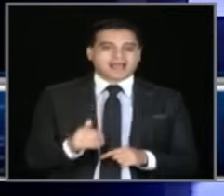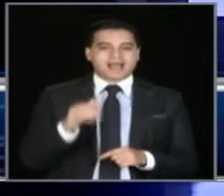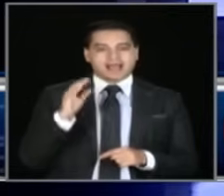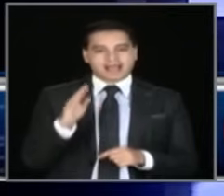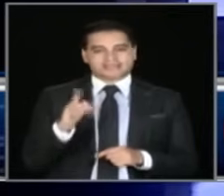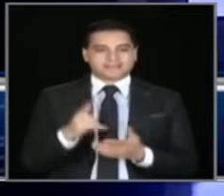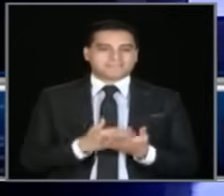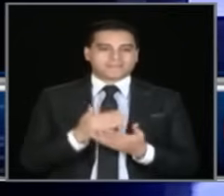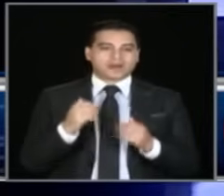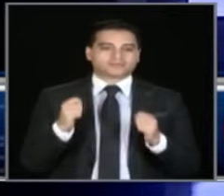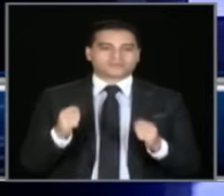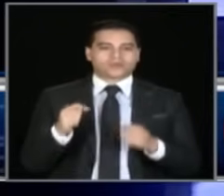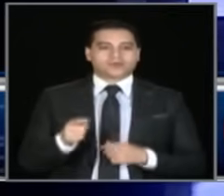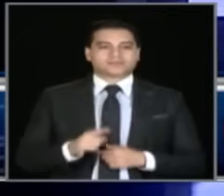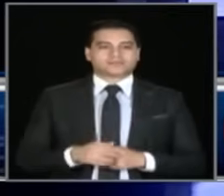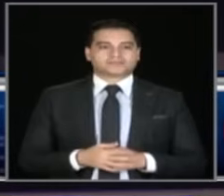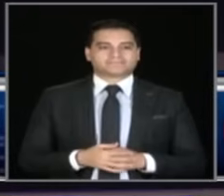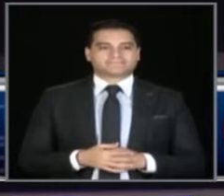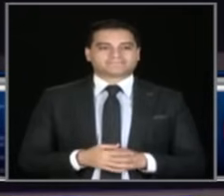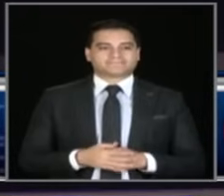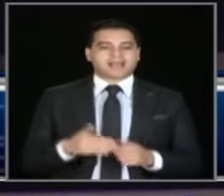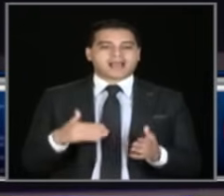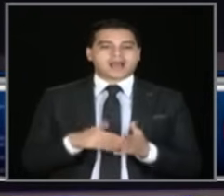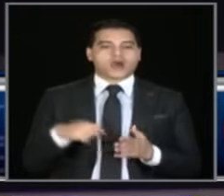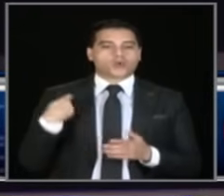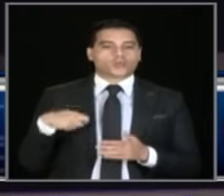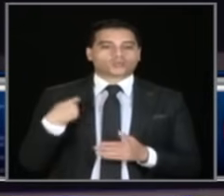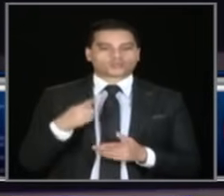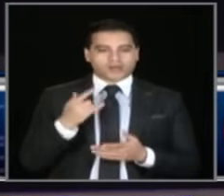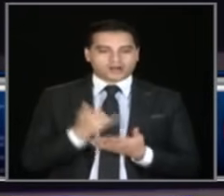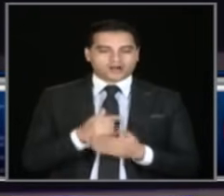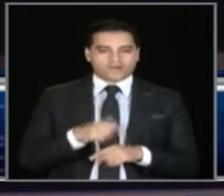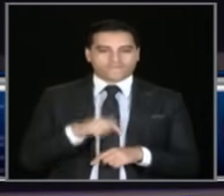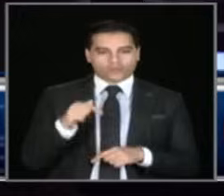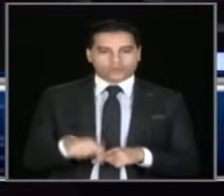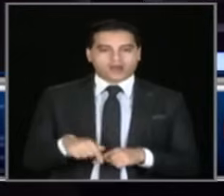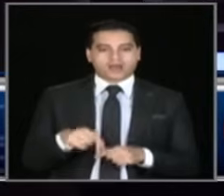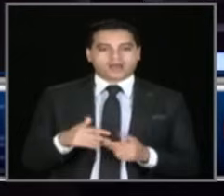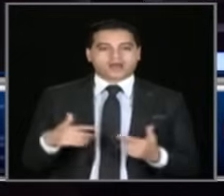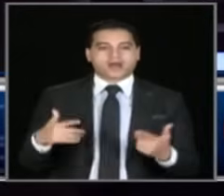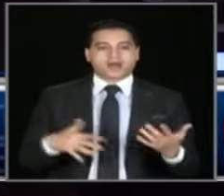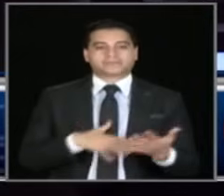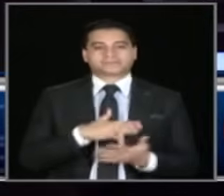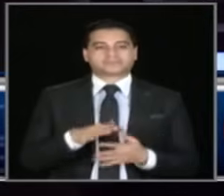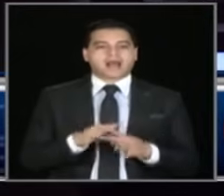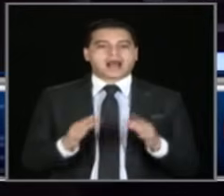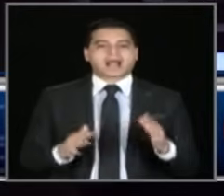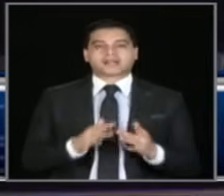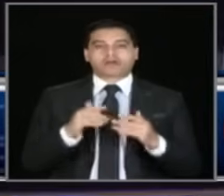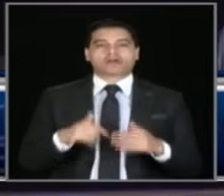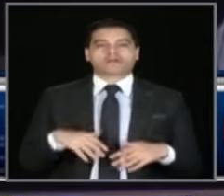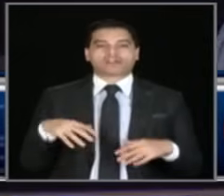الثورة. ده الأربعينات. آخر وزارة تولاها اللي حصل وقتها حريق القاهرة.